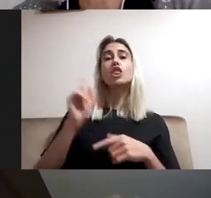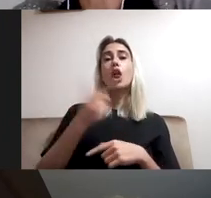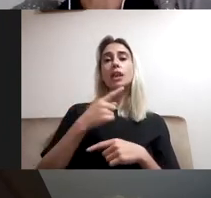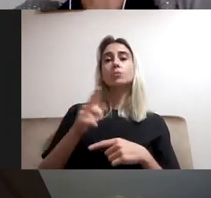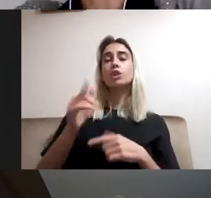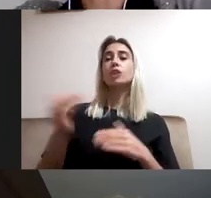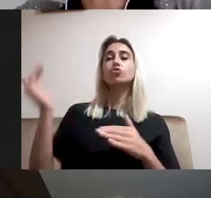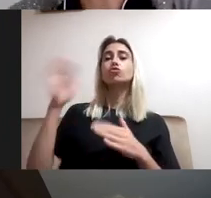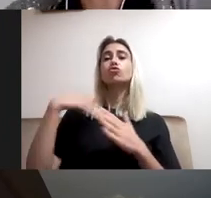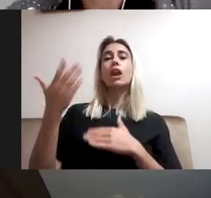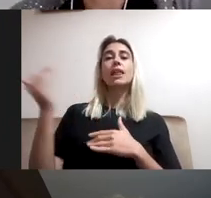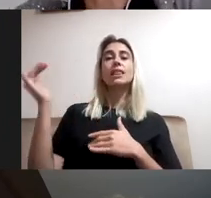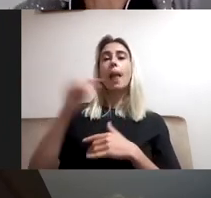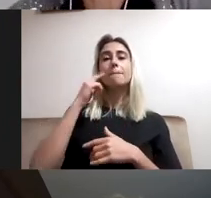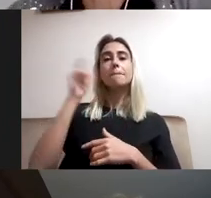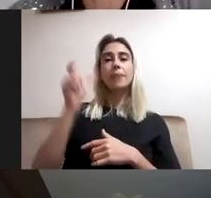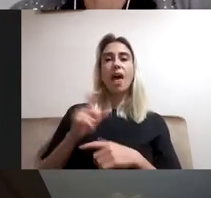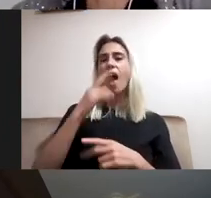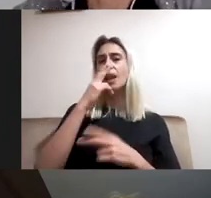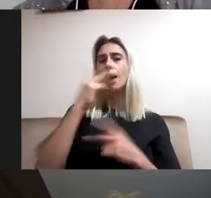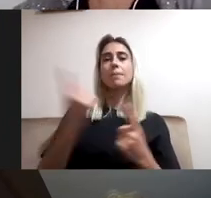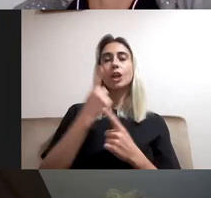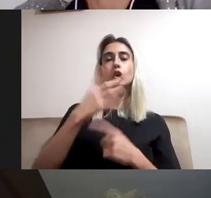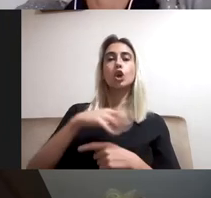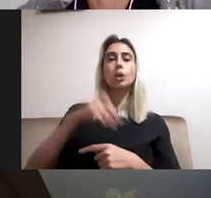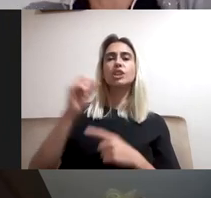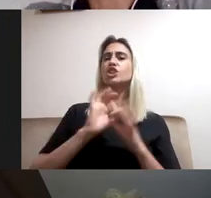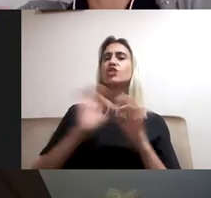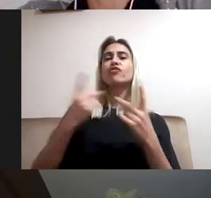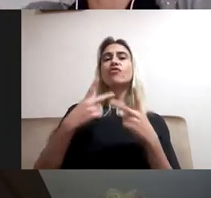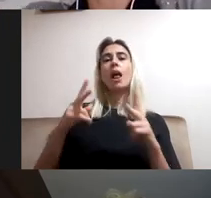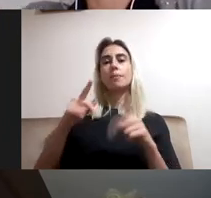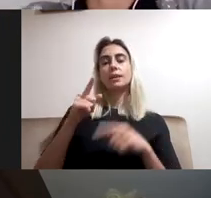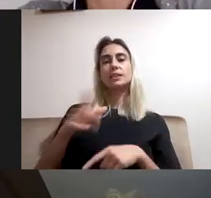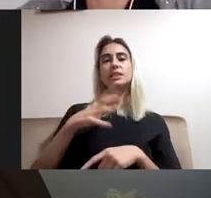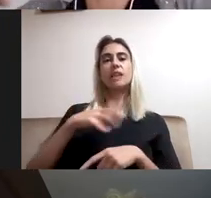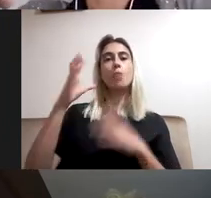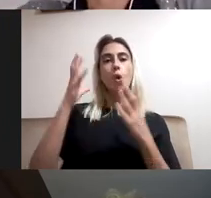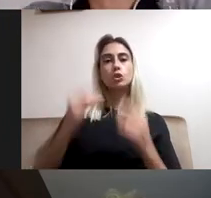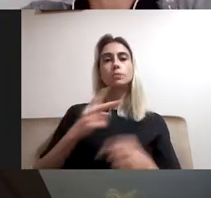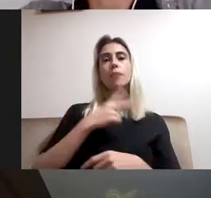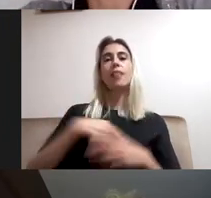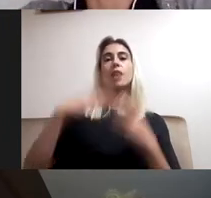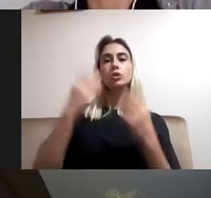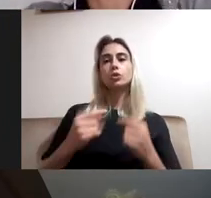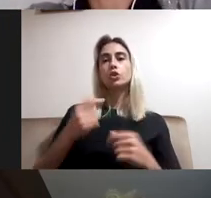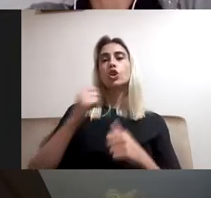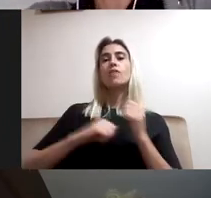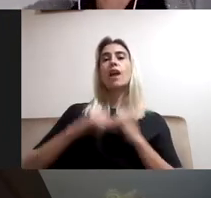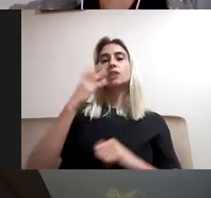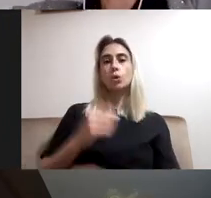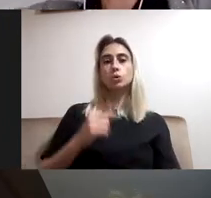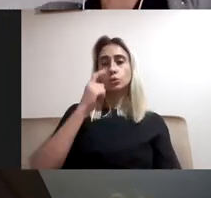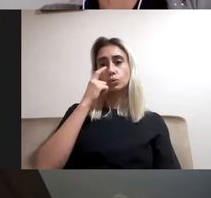gelen bireylerin, herhangi bir kurumun, hiç fark etmez. Kamu kuruluşu olsun, belediye olsun, üniversiteler olsun.